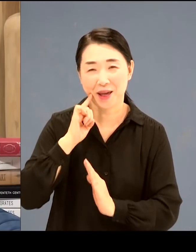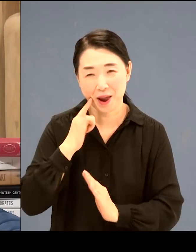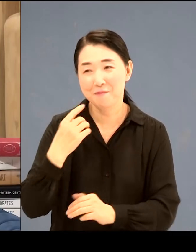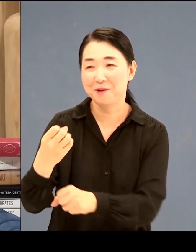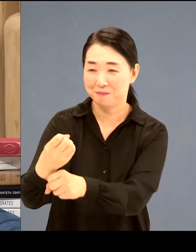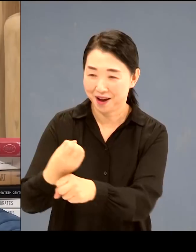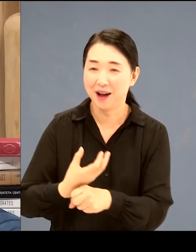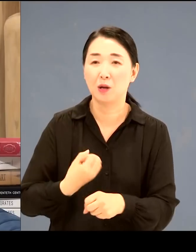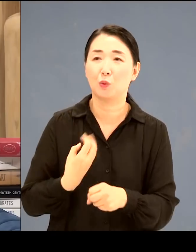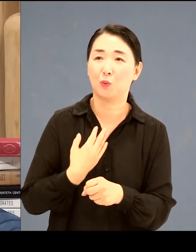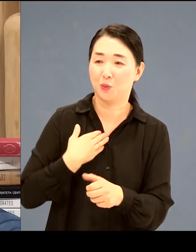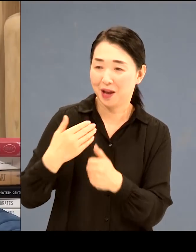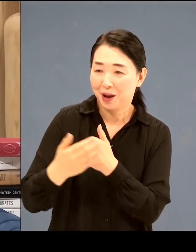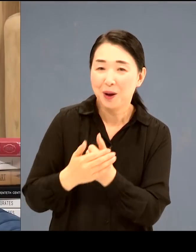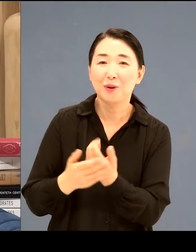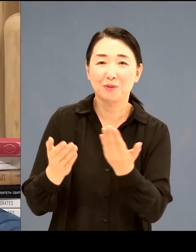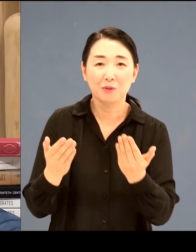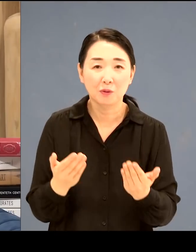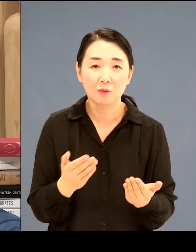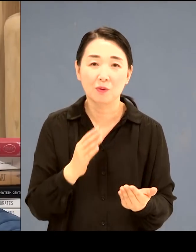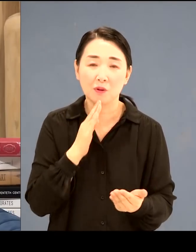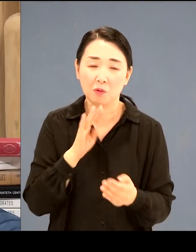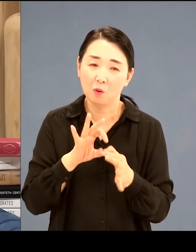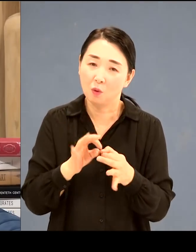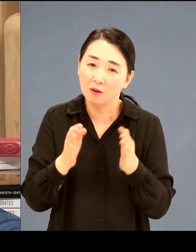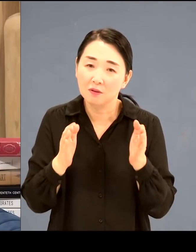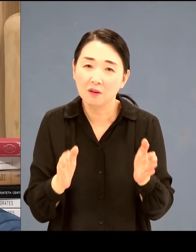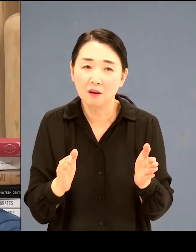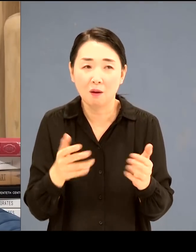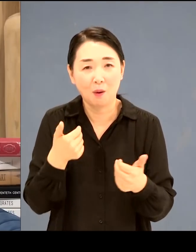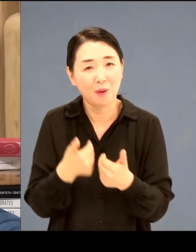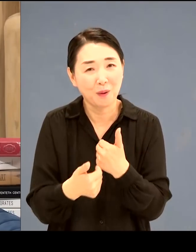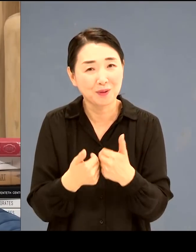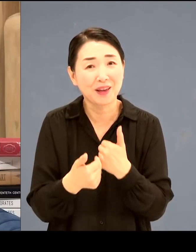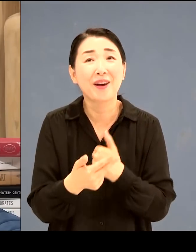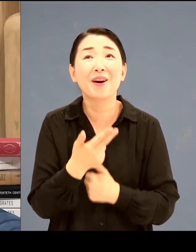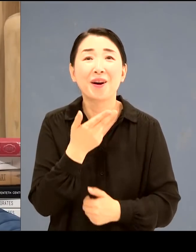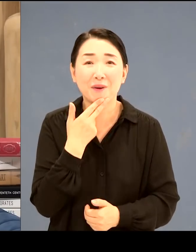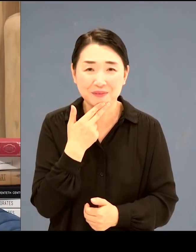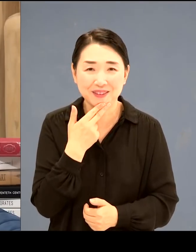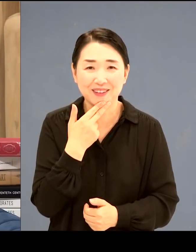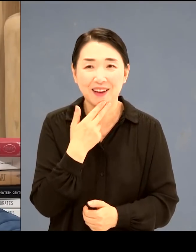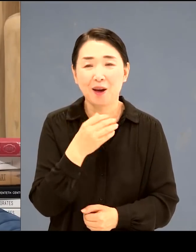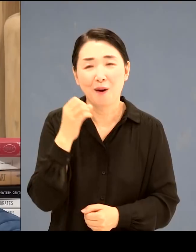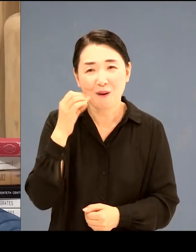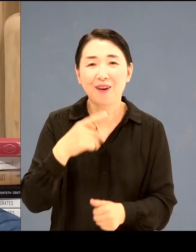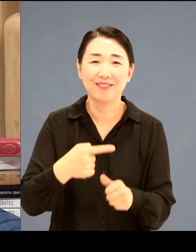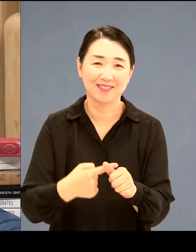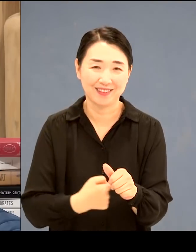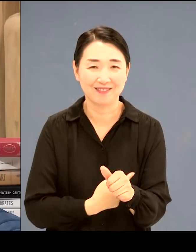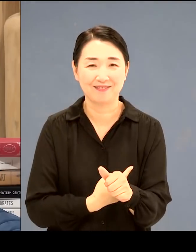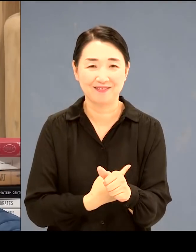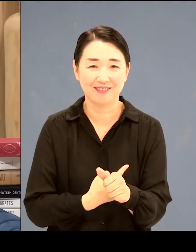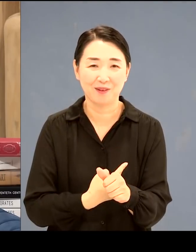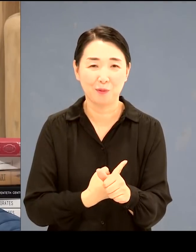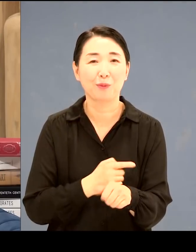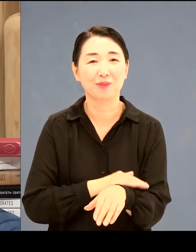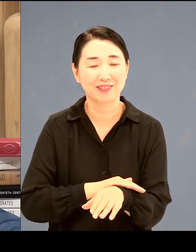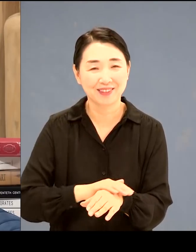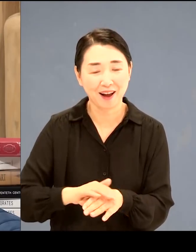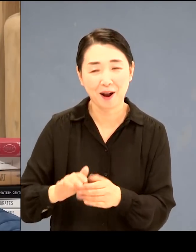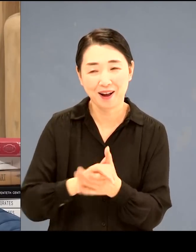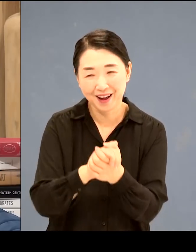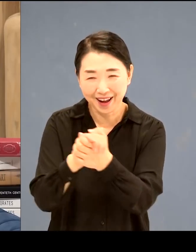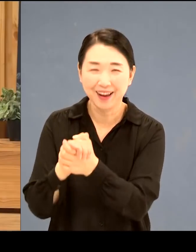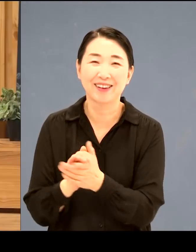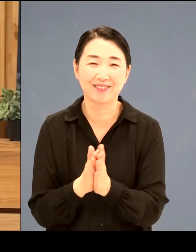챙겨주고 그래서 사이가 뭐 이렇게 어색하거나 그런 거 없이 너무 자연스럽게 너무